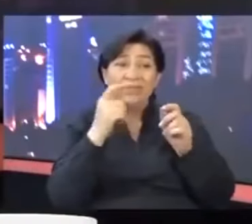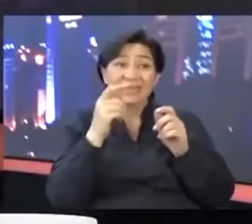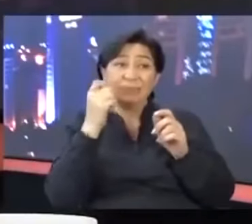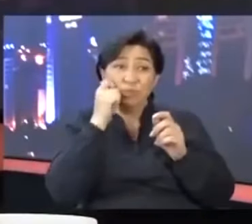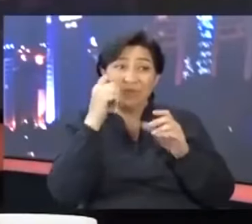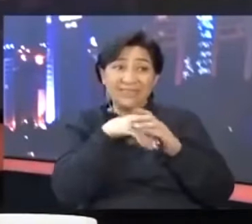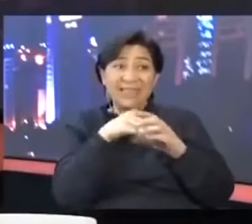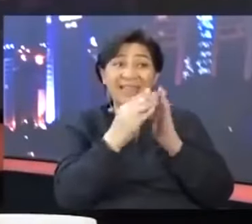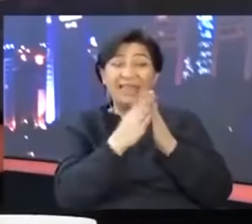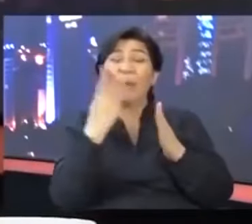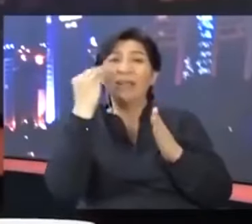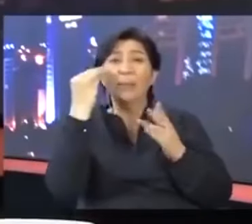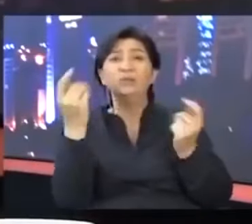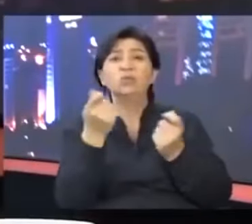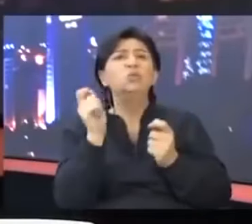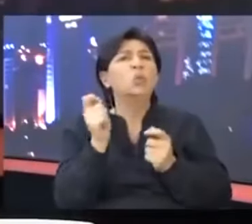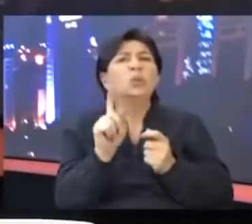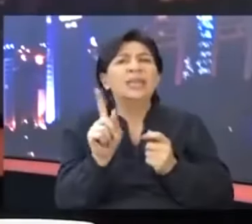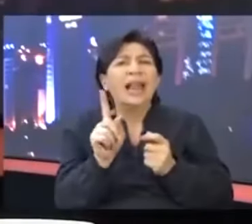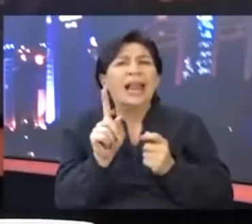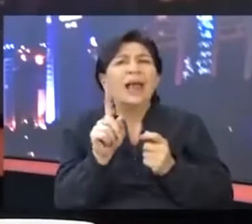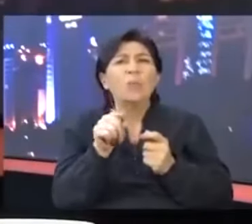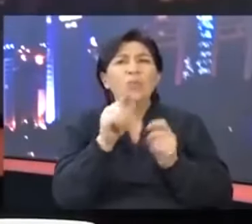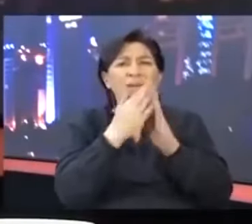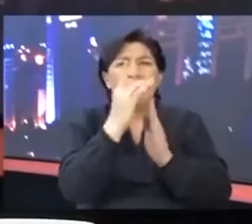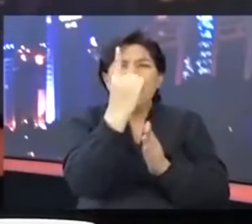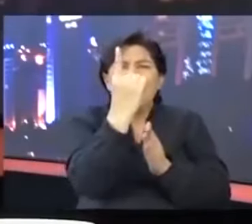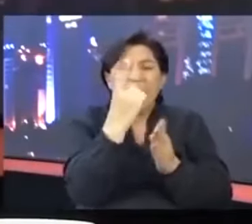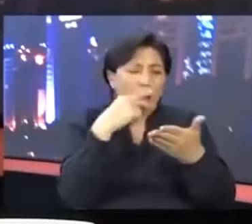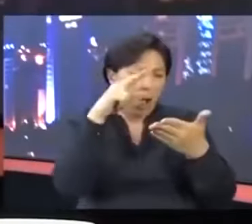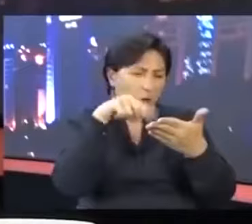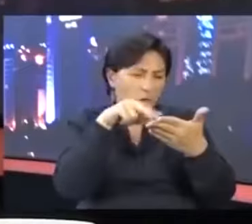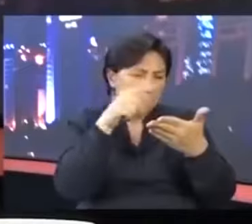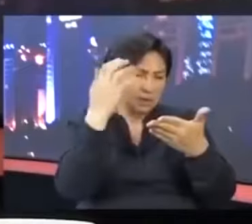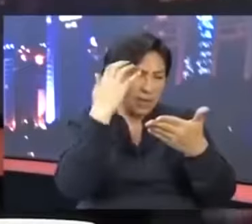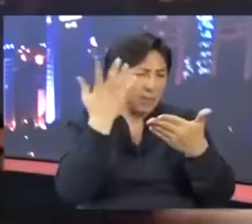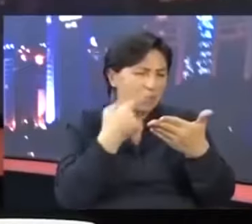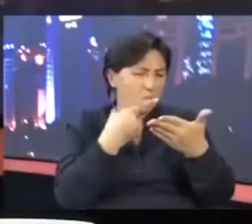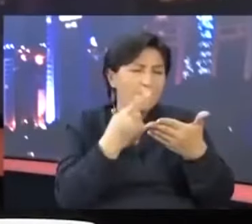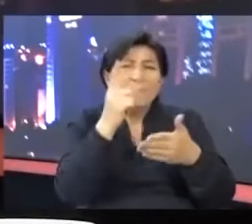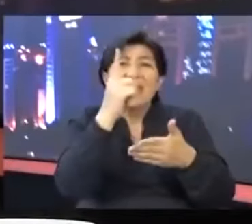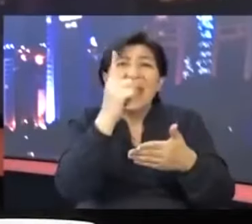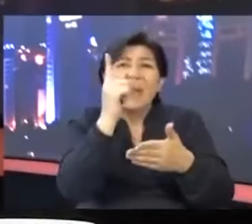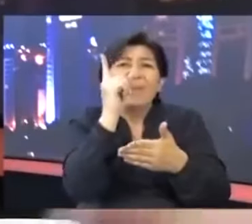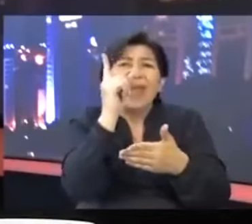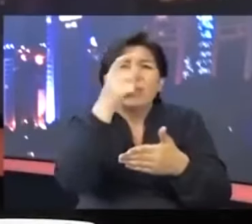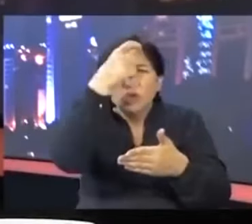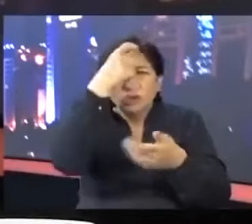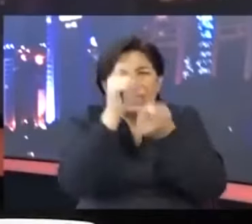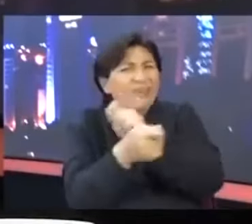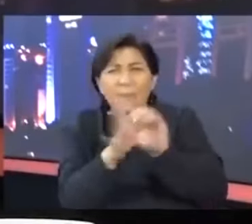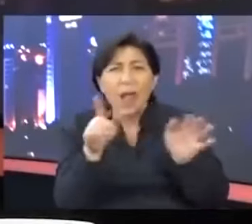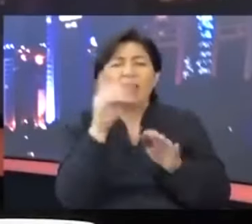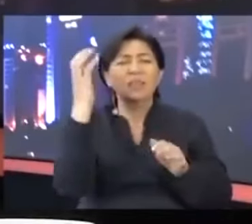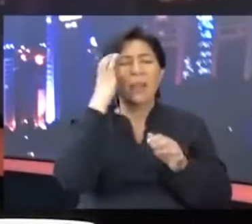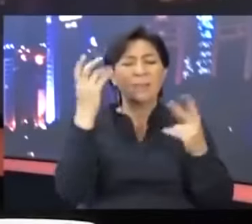çalışsın emin olun zor değil Bu kitabı bir kere okuyan bile bunun temel mes bak bir kere diyorum çevirisinden mealinden okuyan en